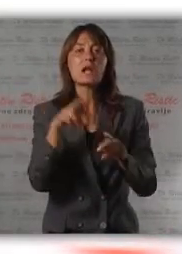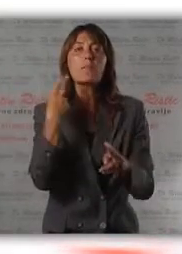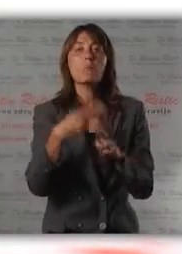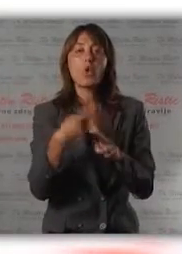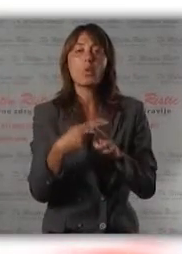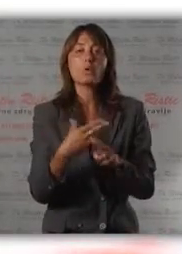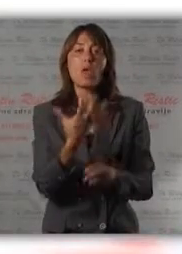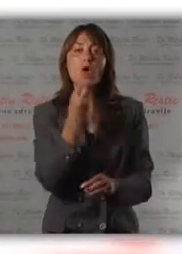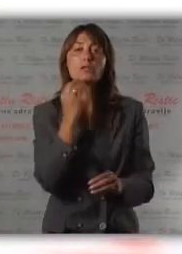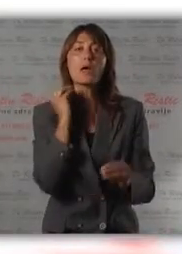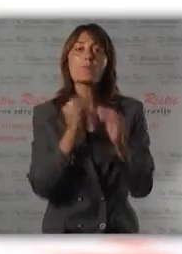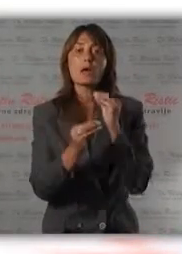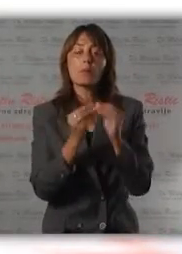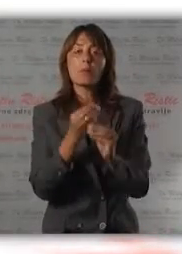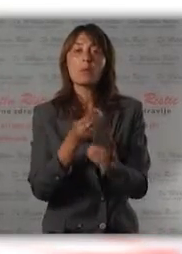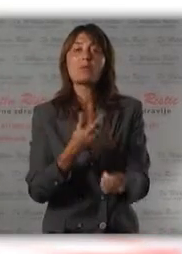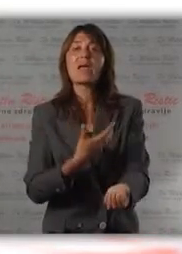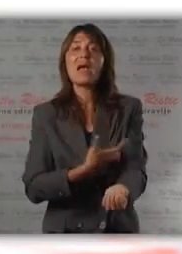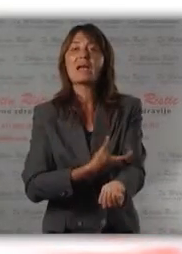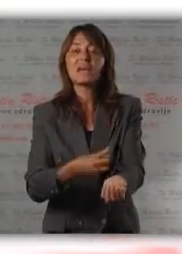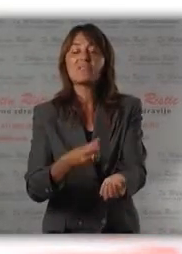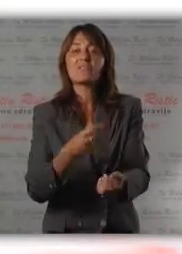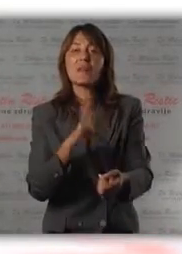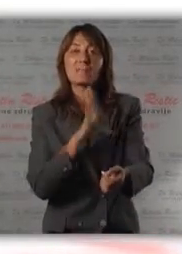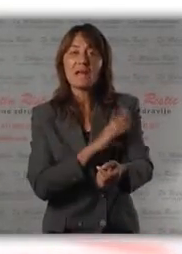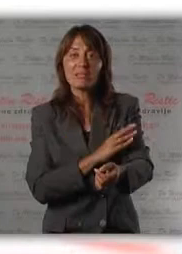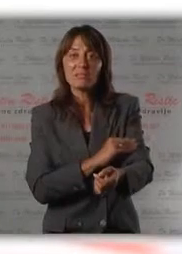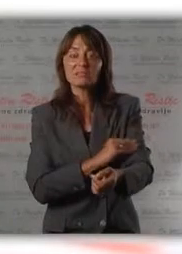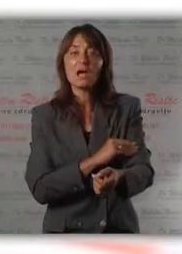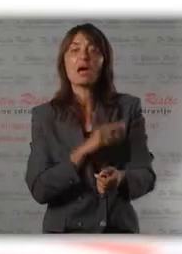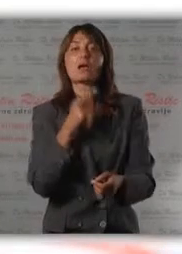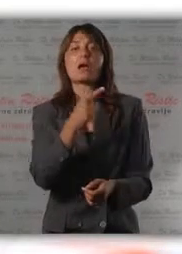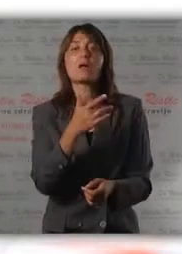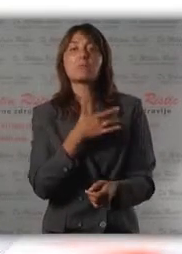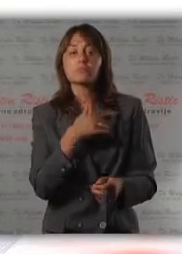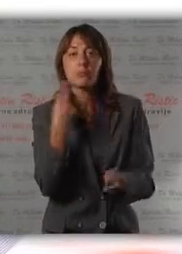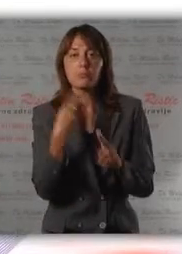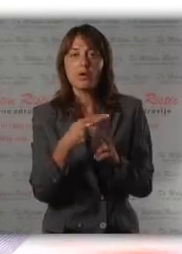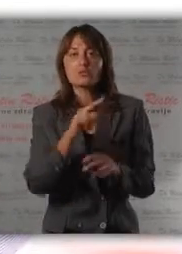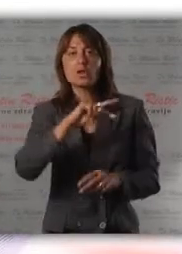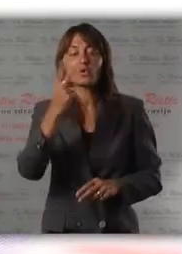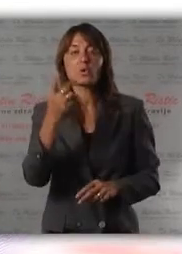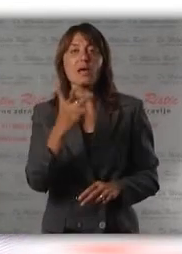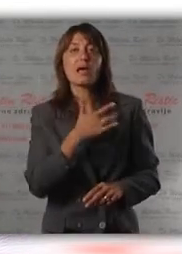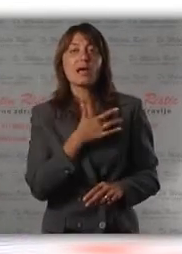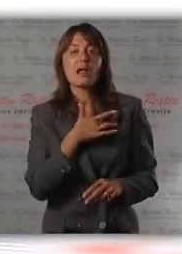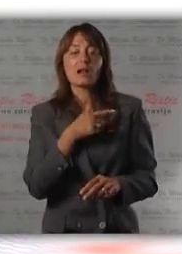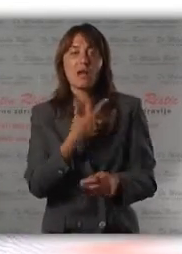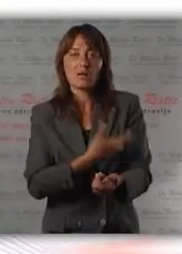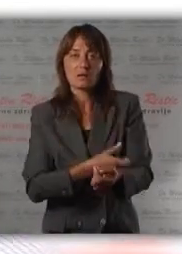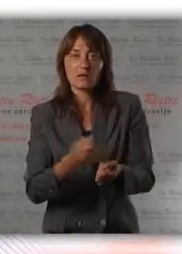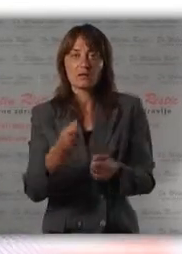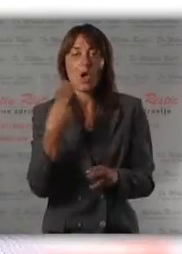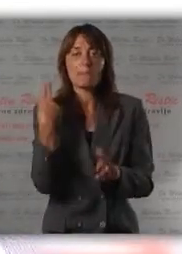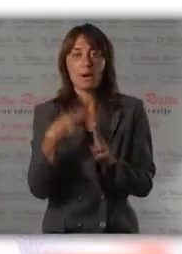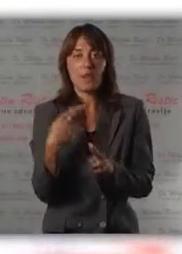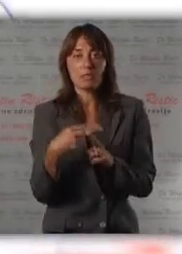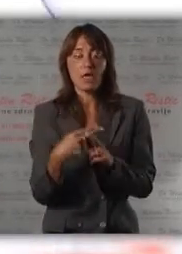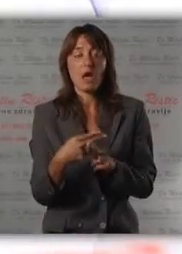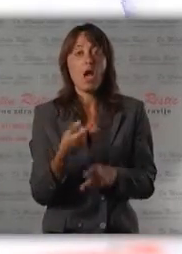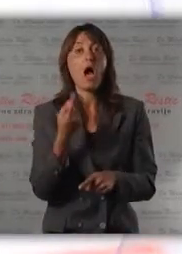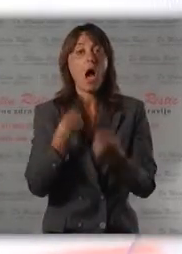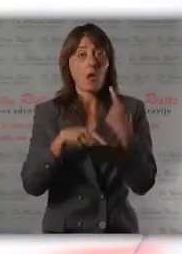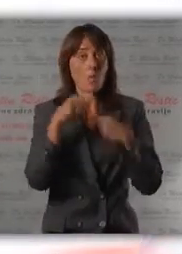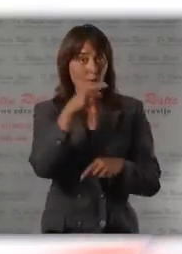boluje od problema krvnog pritiska, zatim koronarne bolesti i drugih kardiovaskularnih obolenja.